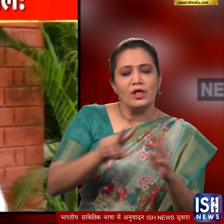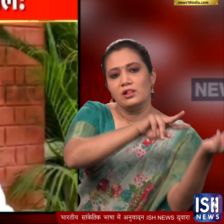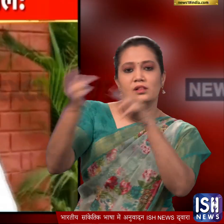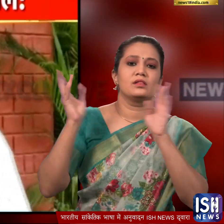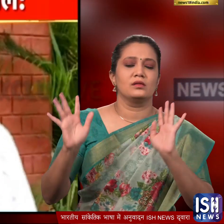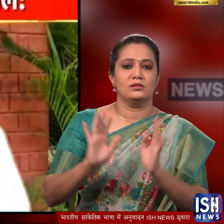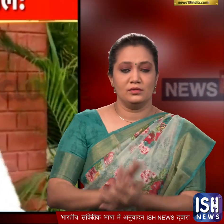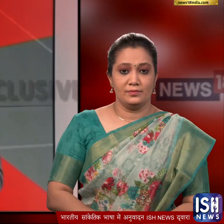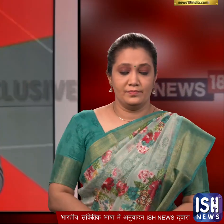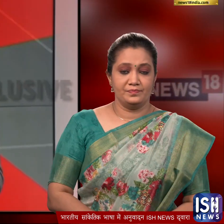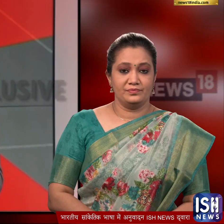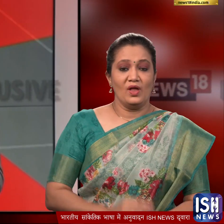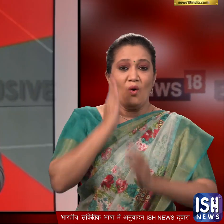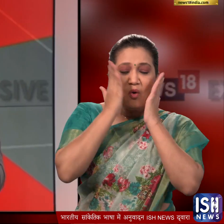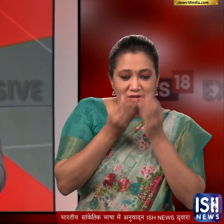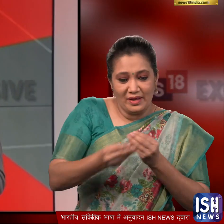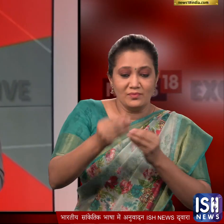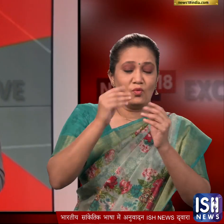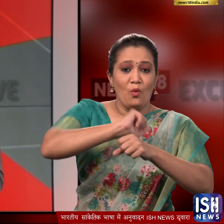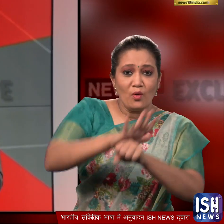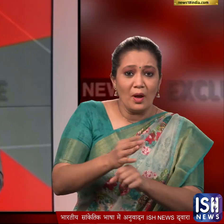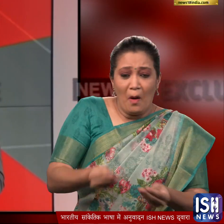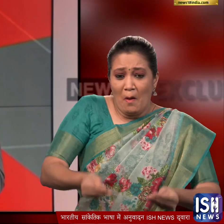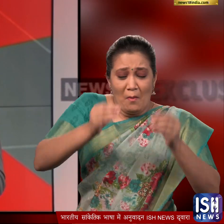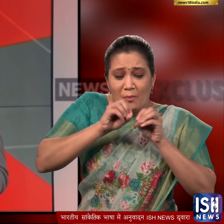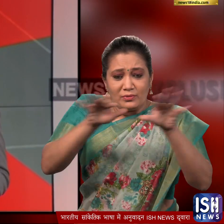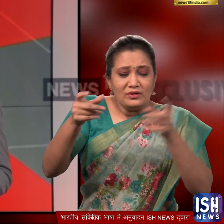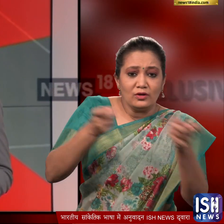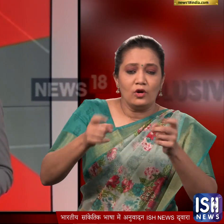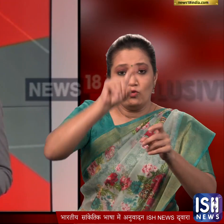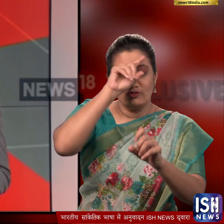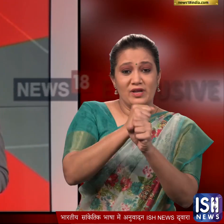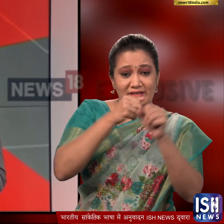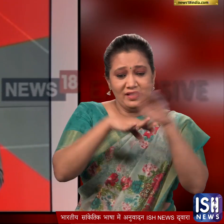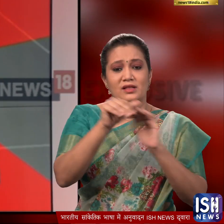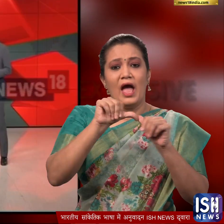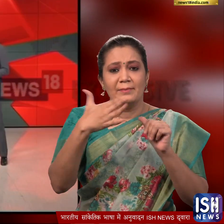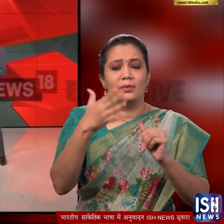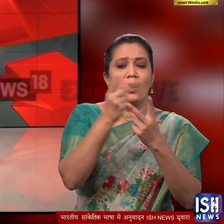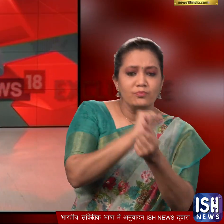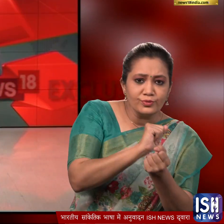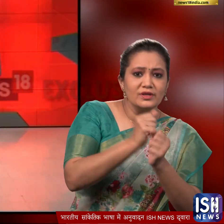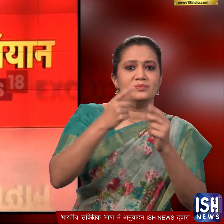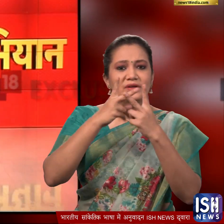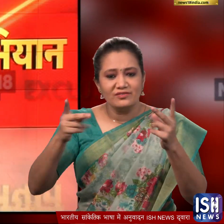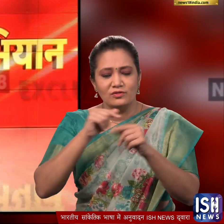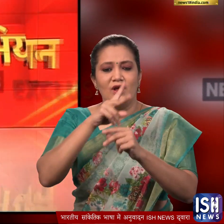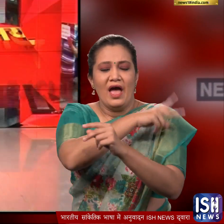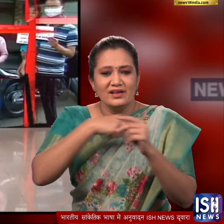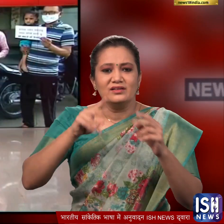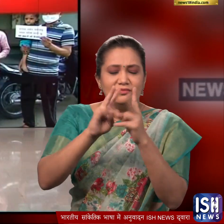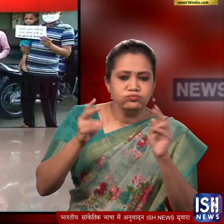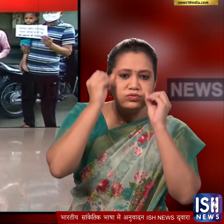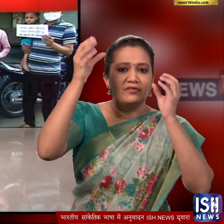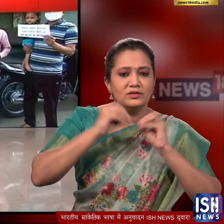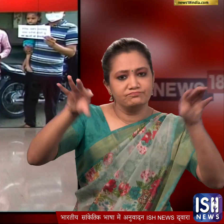ट्रांसफर कर देते। होली के मौके पर कोरोना मरीजों को बढ़ने से रोकने के लिए गुजरात के अहमदाबाद में कुछ पुलिस वालों और समाज सेवियों ने